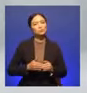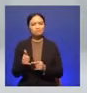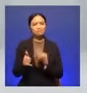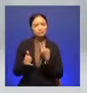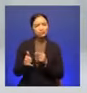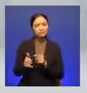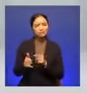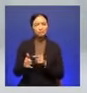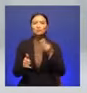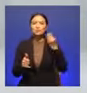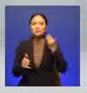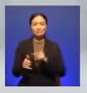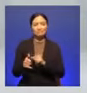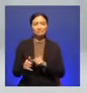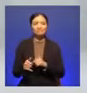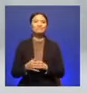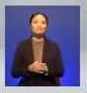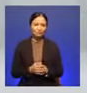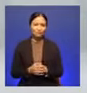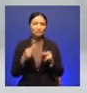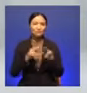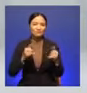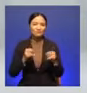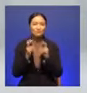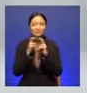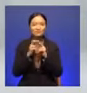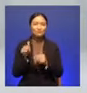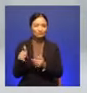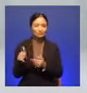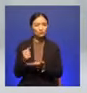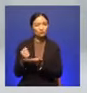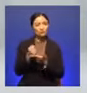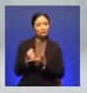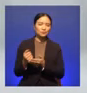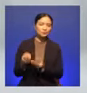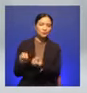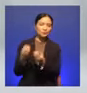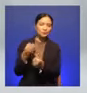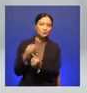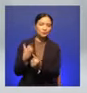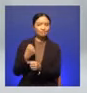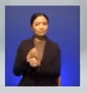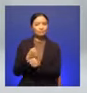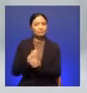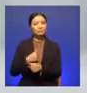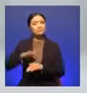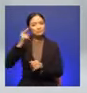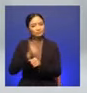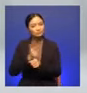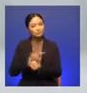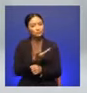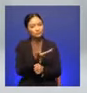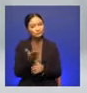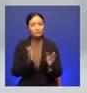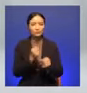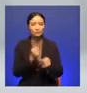จะรู้สึกว่ามีพี่กระรอกคอยอยู่ใกล้ๆเราตลอดนะคะคอยเป็นพี่เลี้ยงให้คำแนะนำในการทำงานกับพี่ๆน้องๆเ